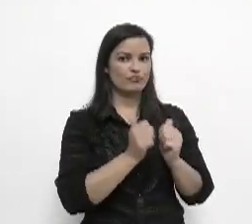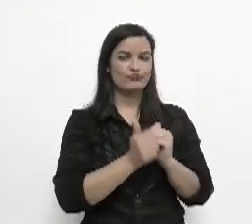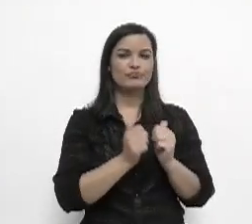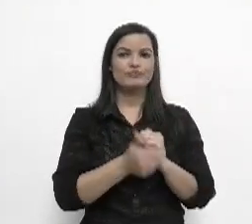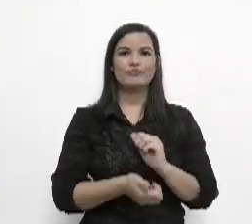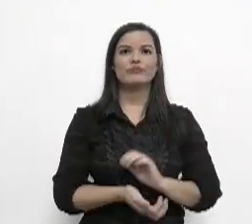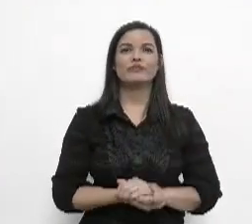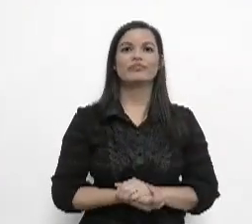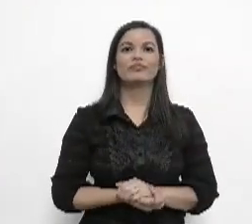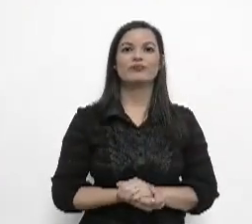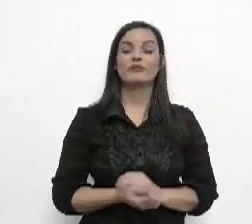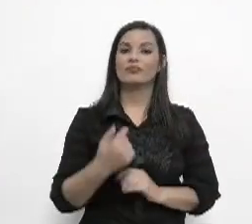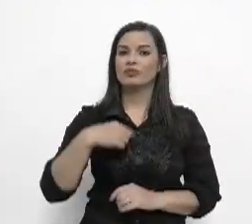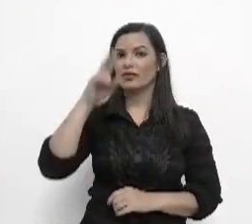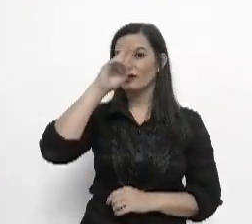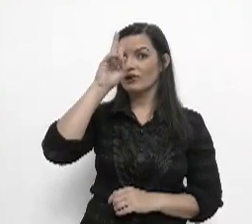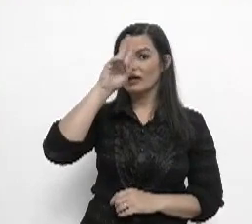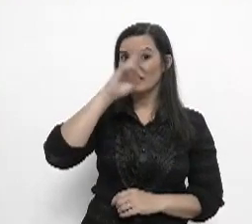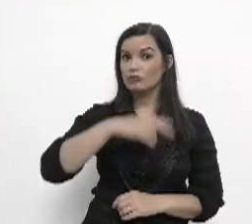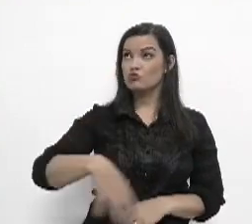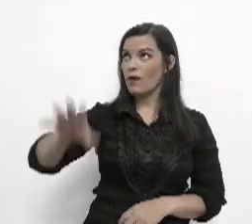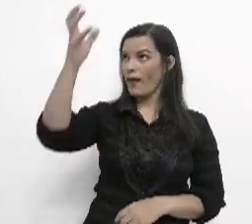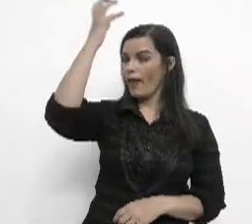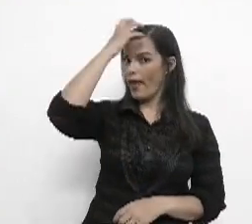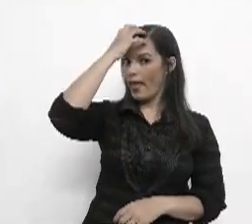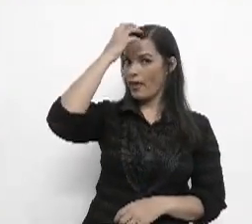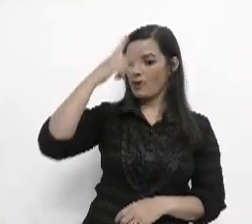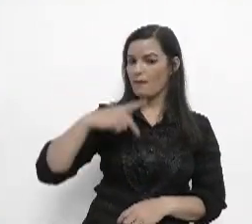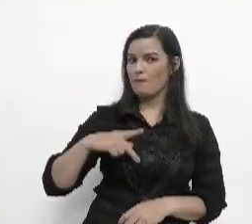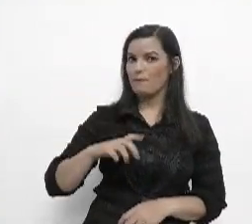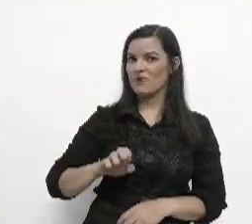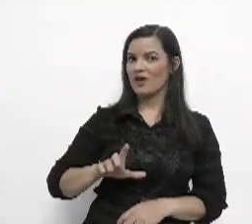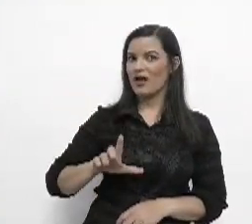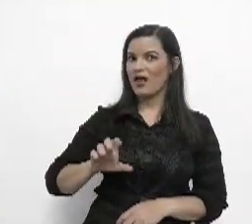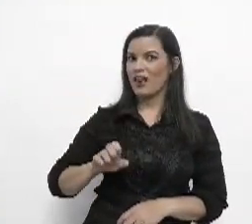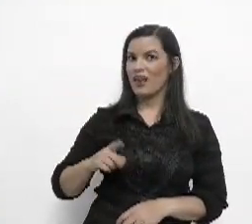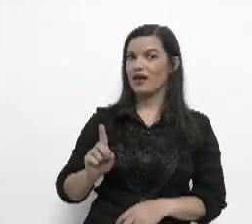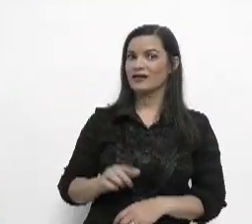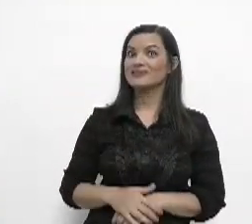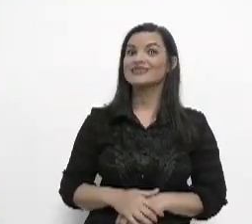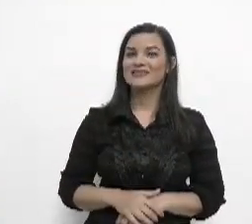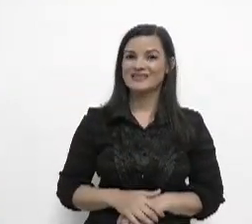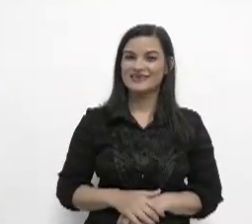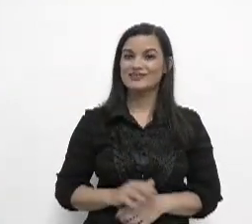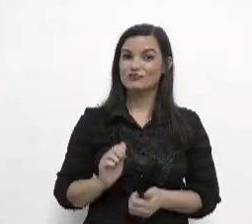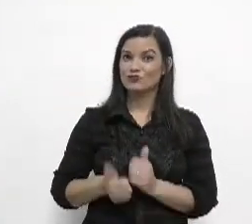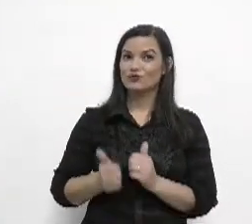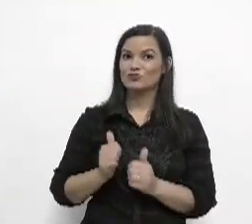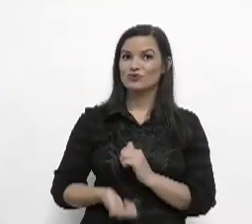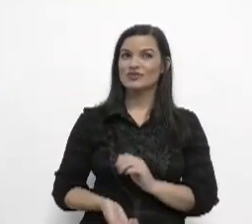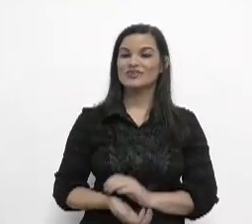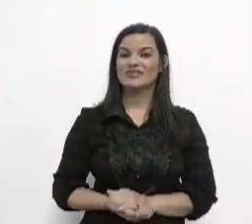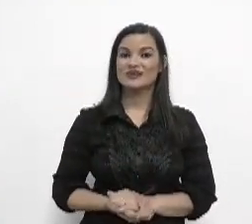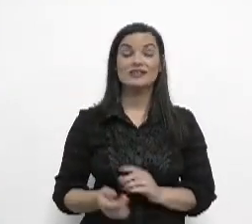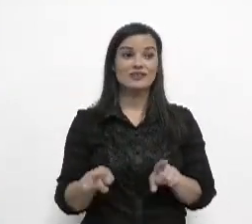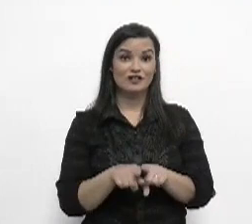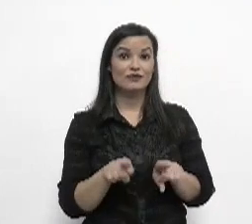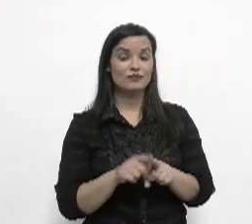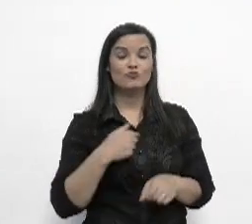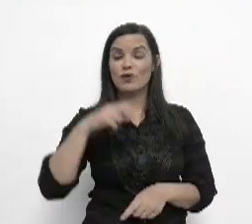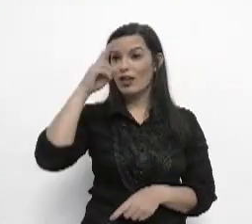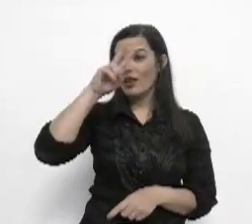펠레를 저는 잘 알고 Eu 있습니다. lembro do rei do futebol, que é o Pelé. 그런가 하면 삼바 축제를 알고 있습니다. E também